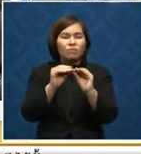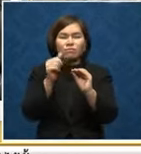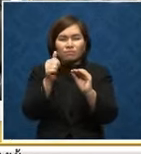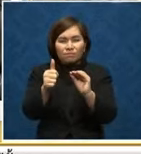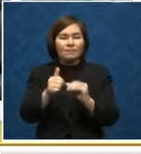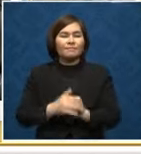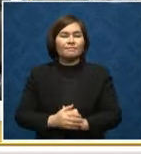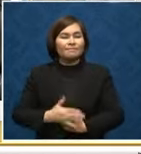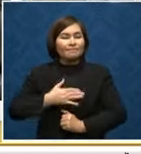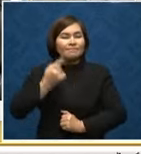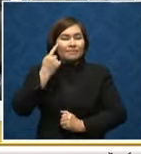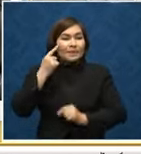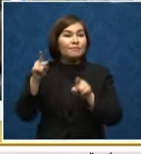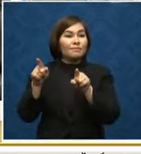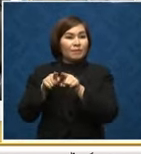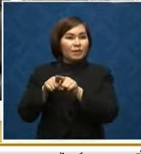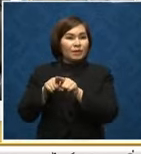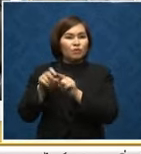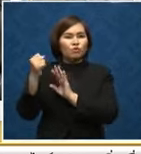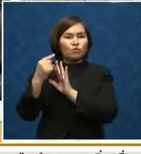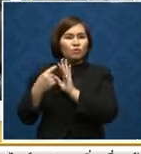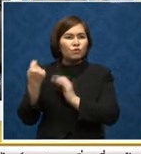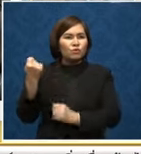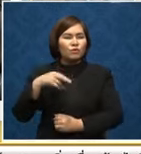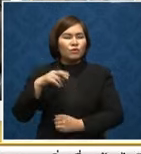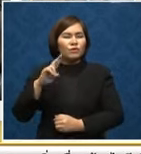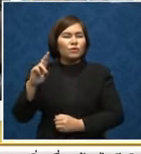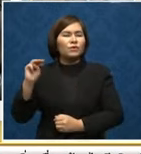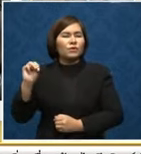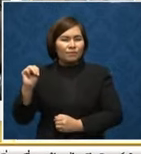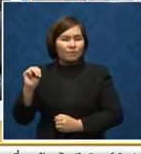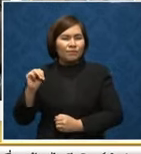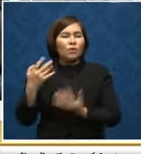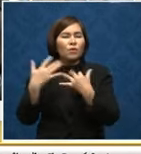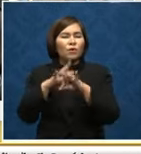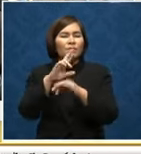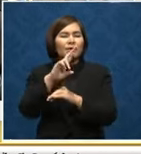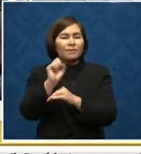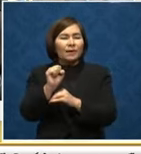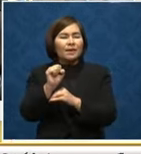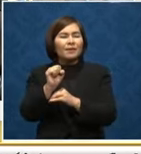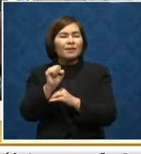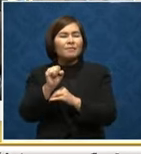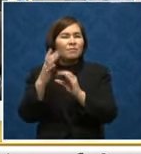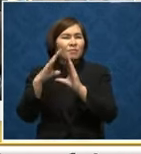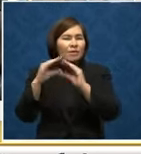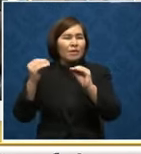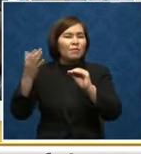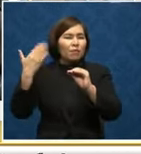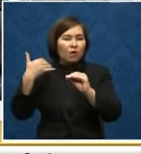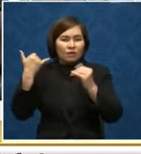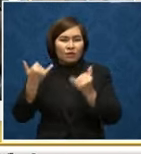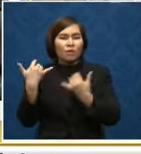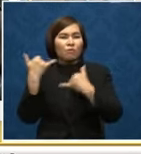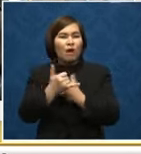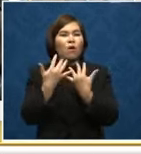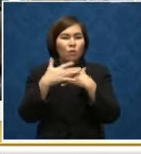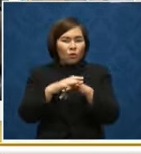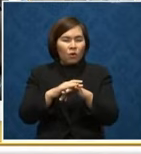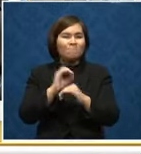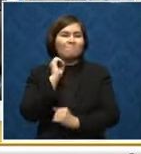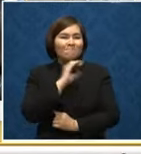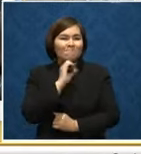ด้วยกับท่านสุธรรมแสงปทุมเพื่อนผมซึ่งไม่ได้เข้าสภามานานคงจะมีความขยันขันแข็งเป็นพิเศษอยากจะประชุม